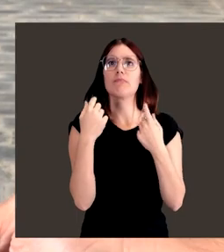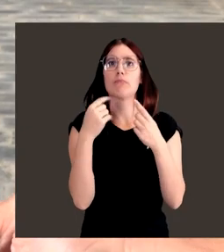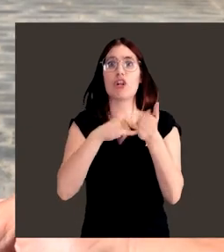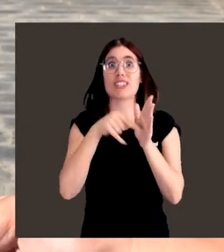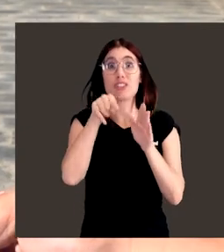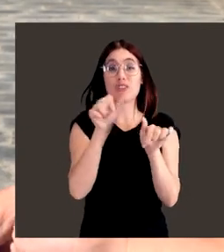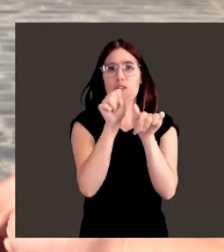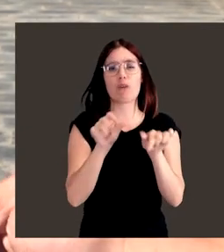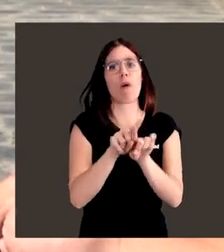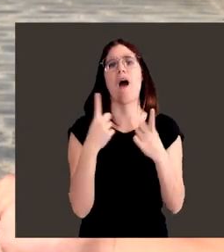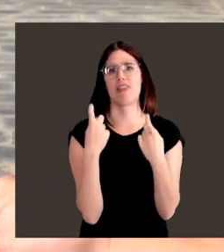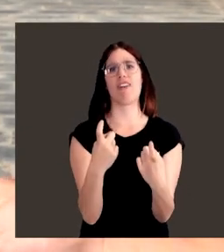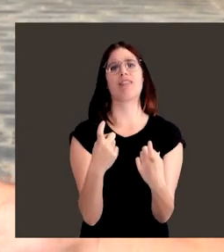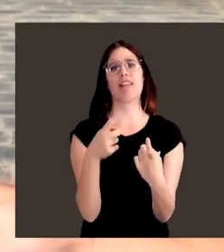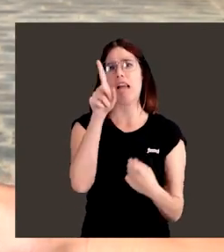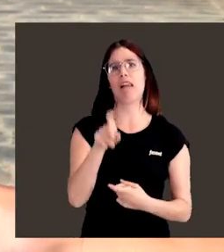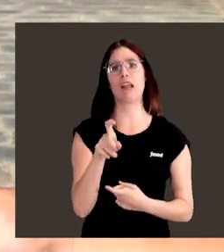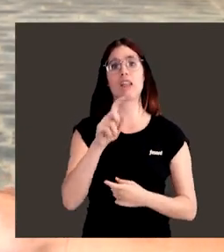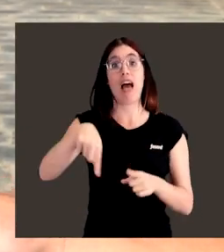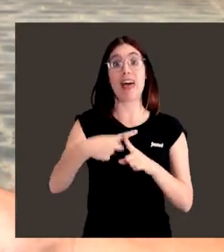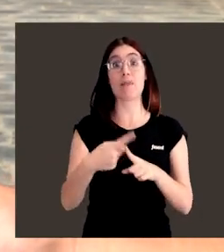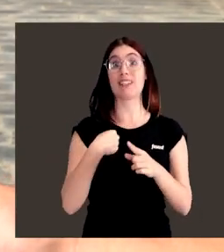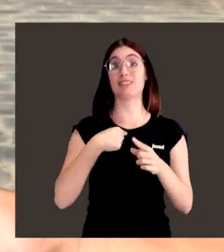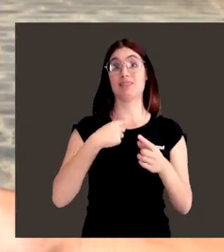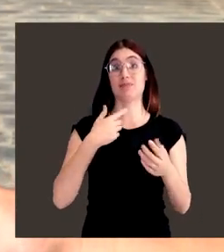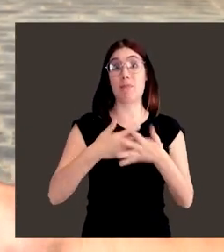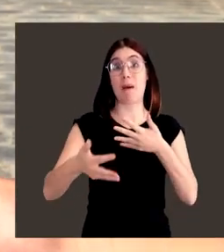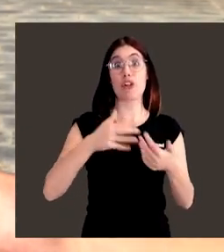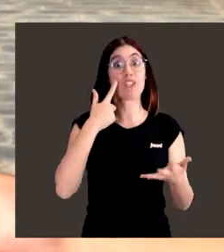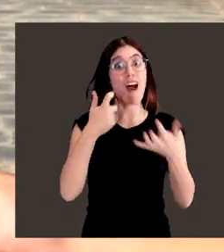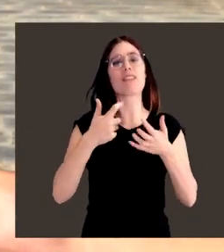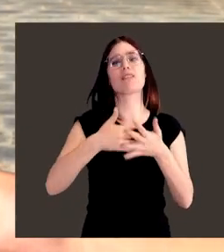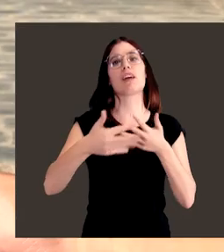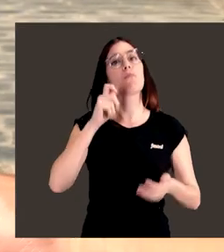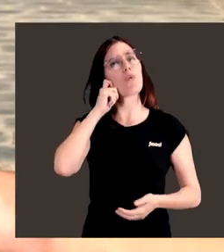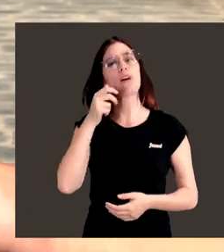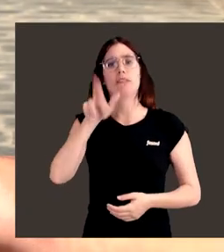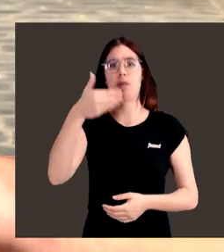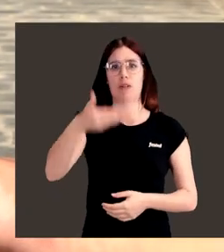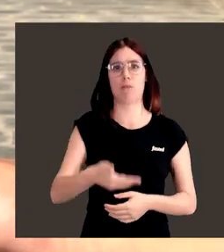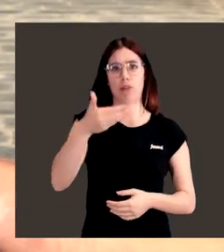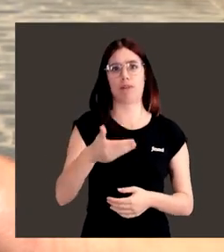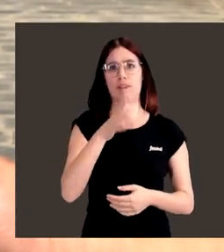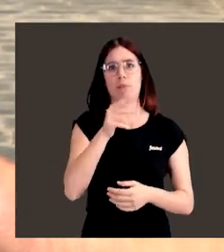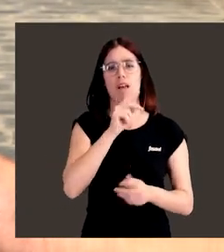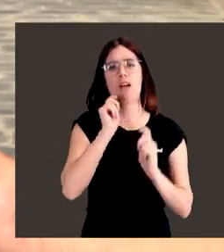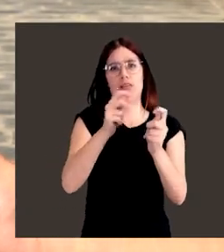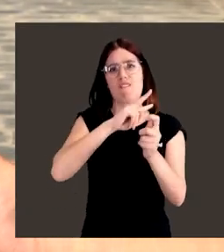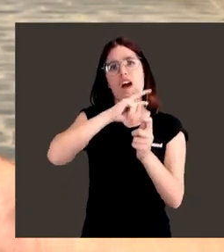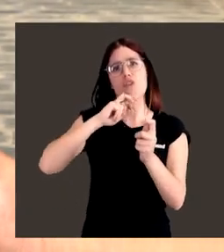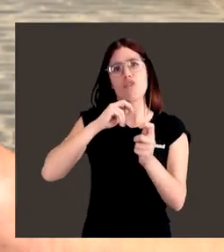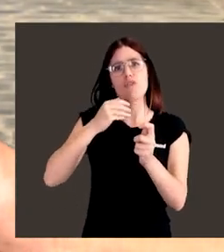són necessaris i a més que els artistes siguin dones també, no?, per seguir una miqueta amb